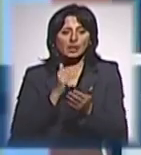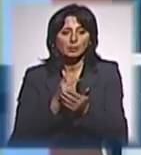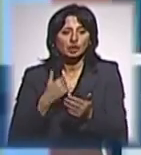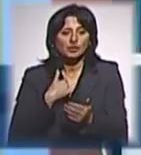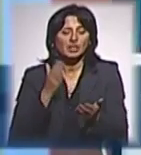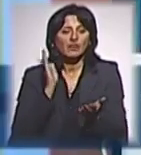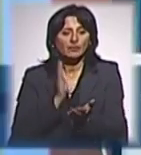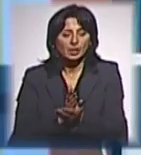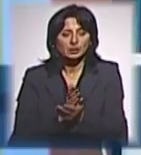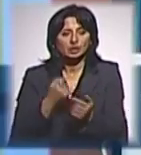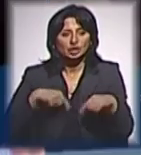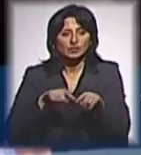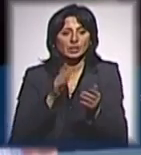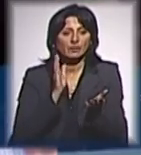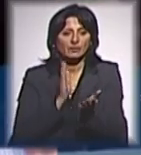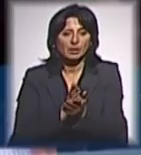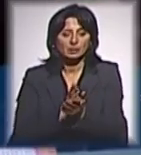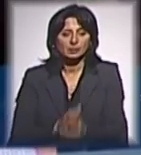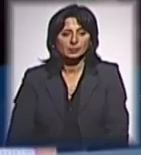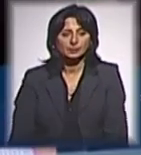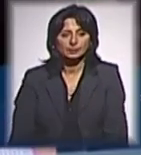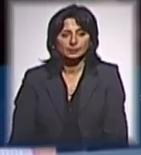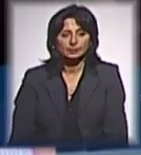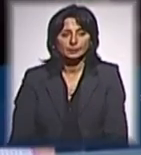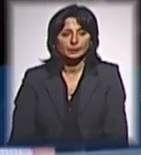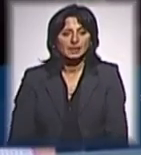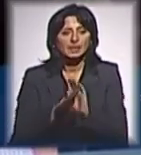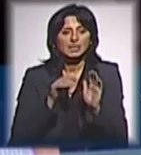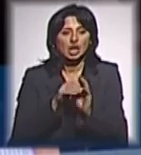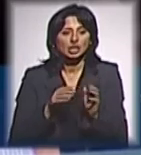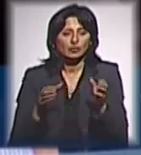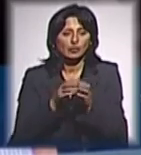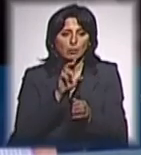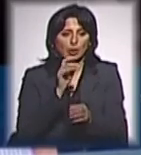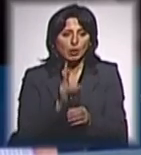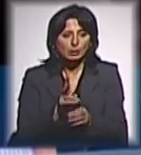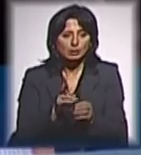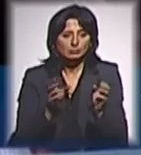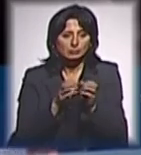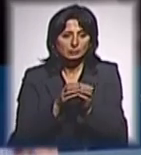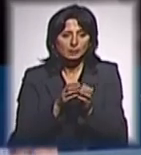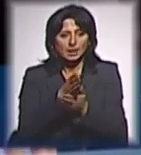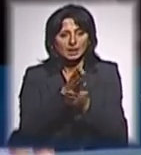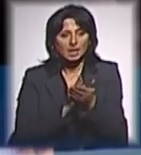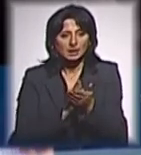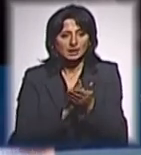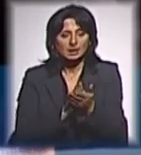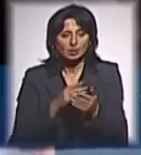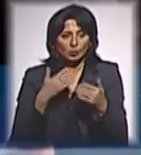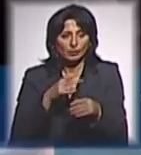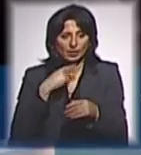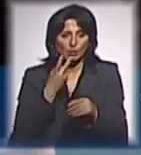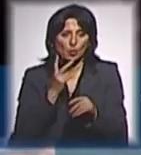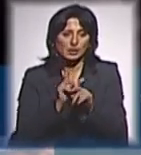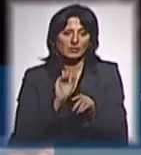ამ ეტაპზე ჩვენ ვართ საარჩევნო ბლოკი, რომელზედაც ნაწილობრივ ფიქრია მისაუბრა, ორ